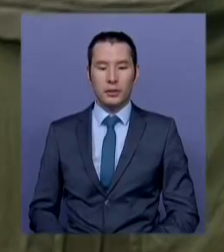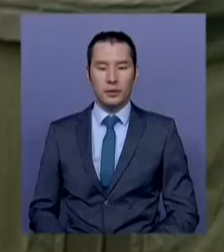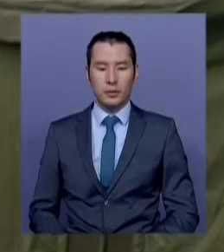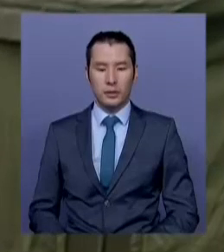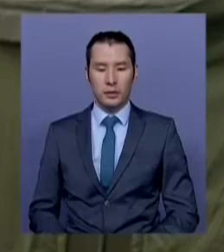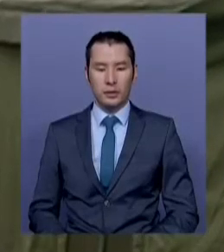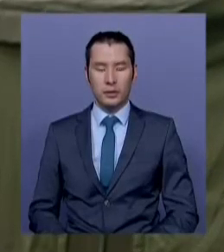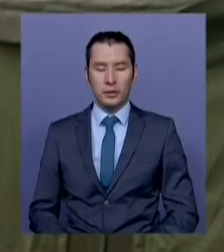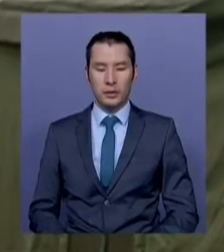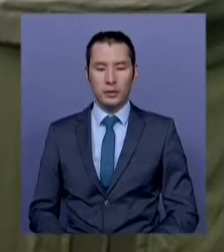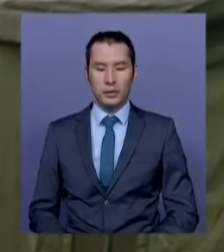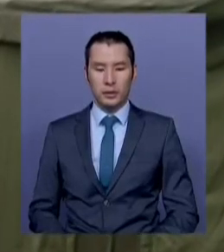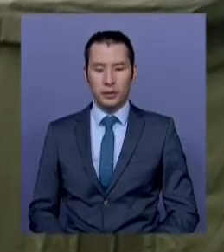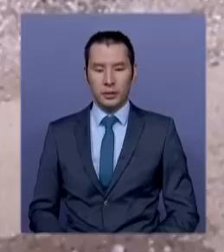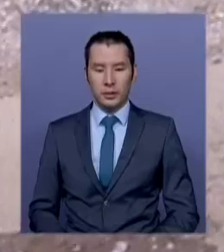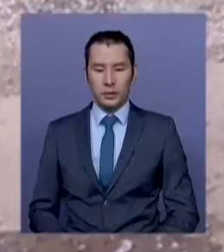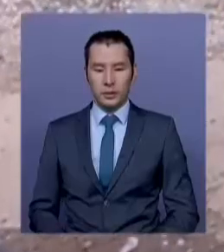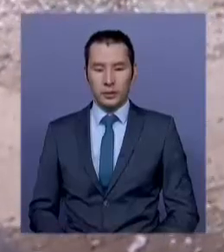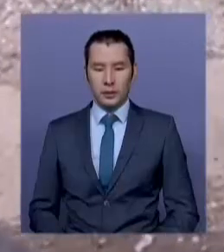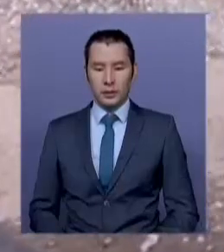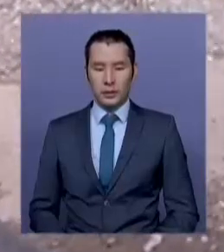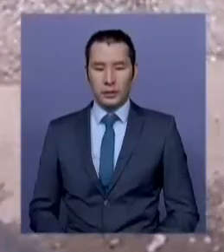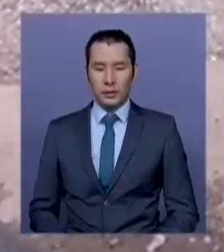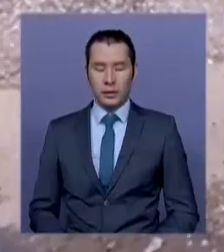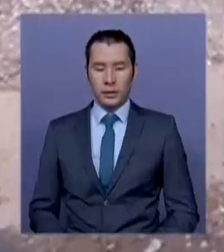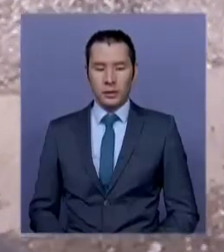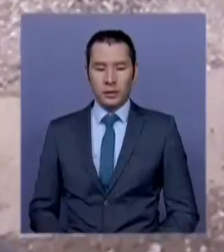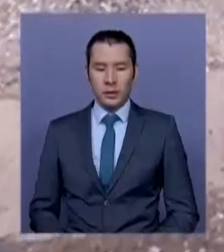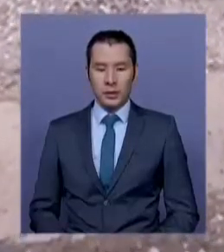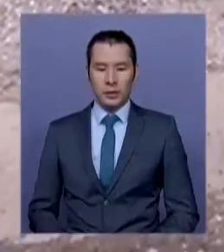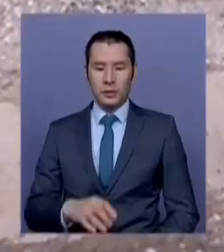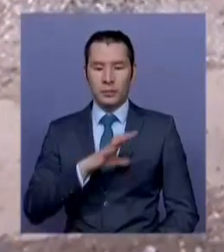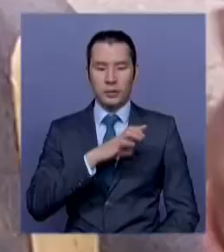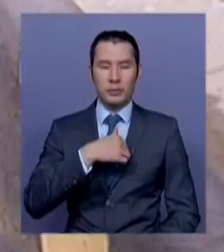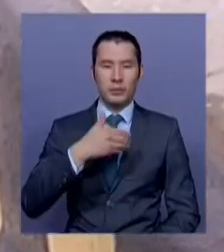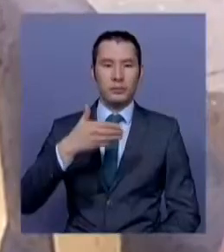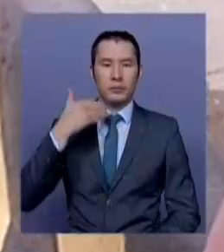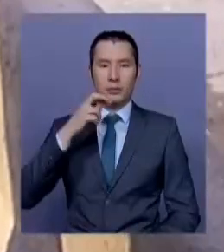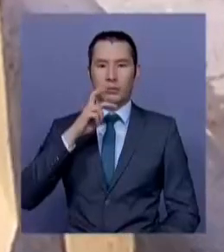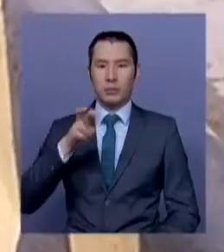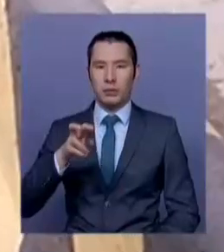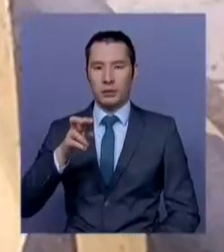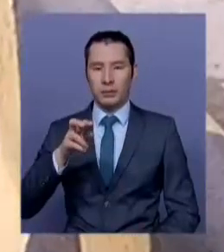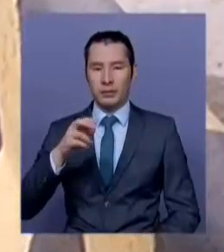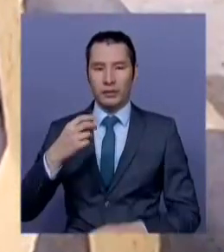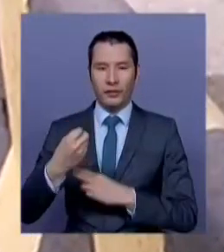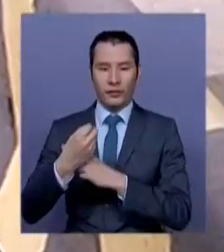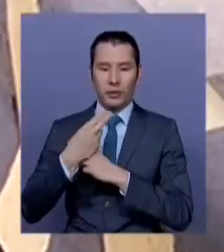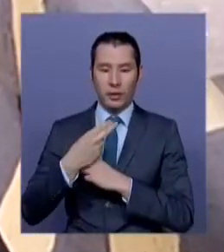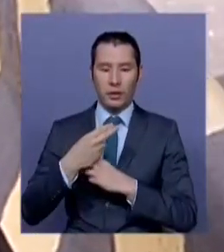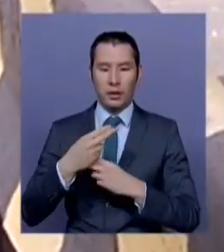жұмыс істейтін облыстың тұрғындары. Бірінші өтіп тұрым, алдында келгенде өткізбей атқан. Өтіп да жерде дачам бар,